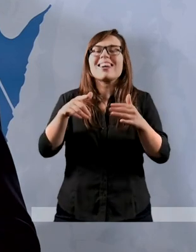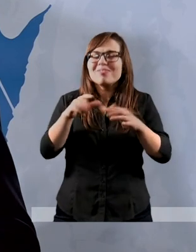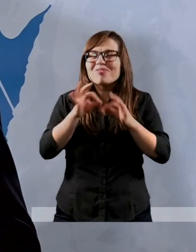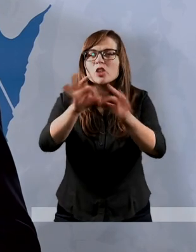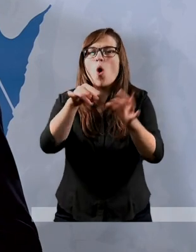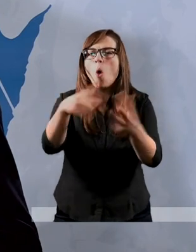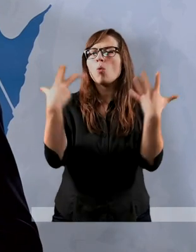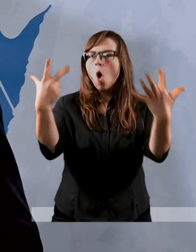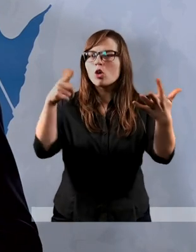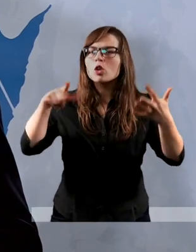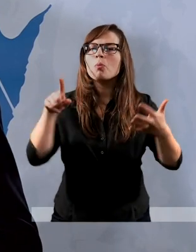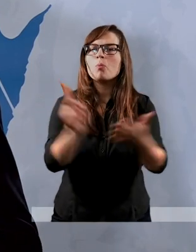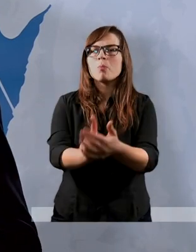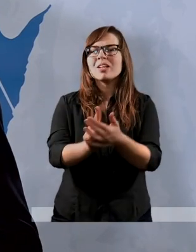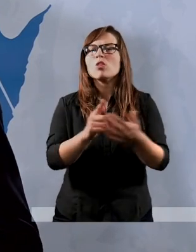w przeciągu